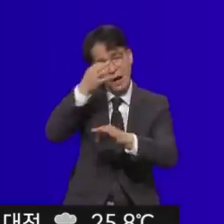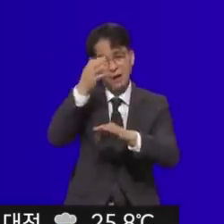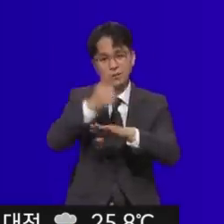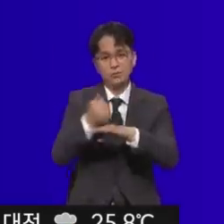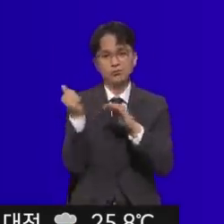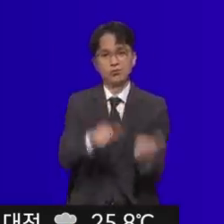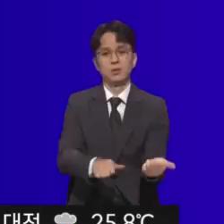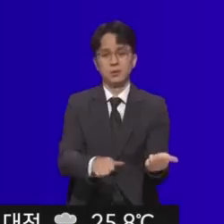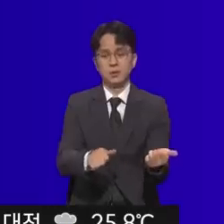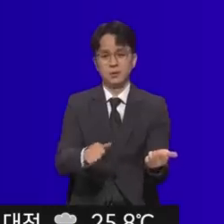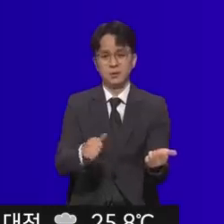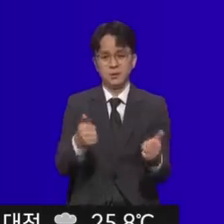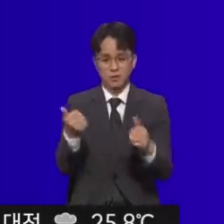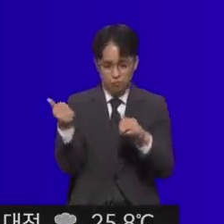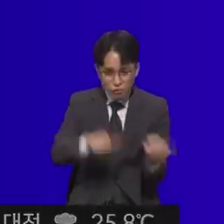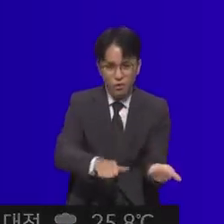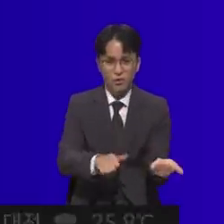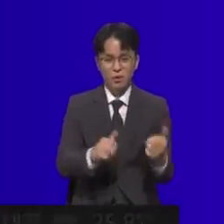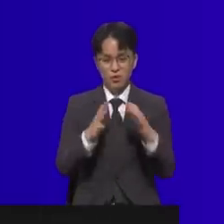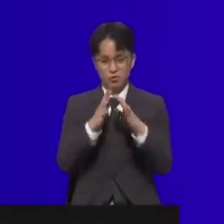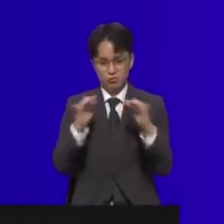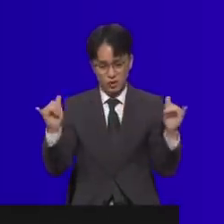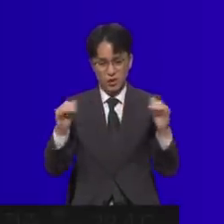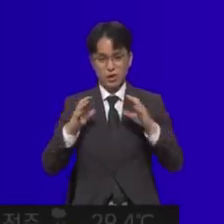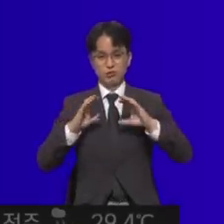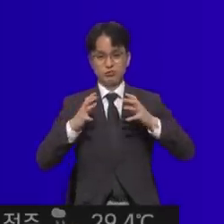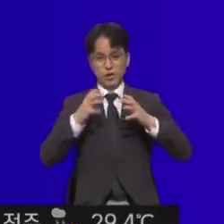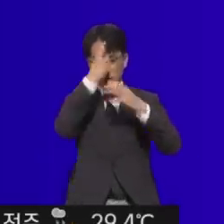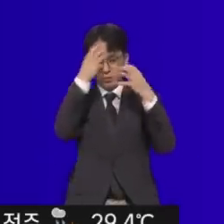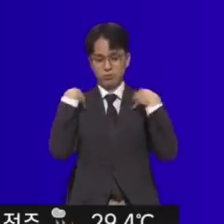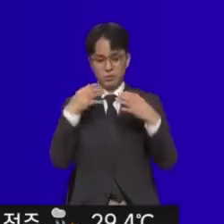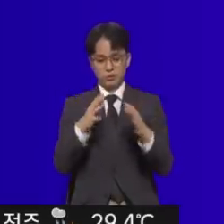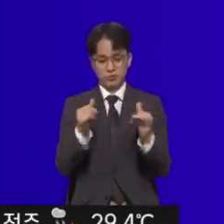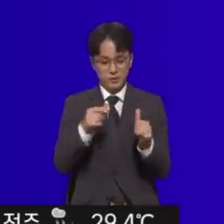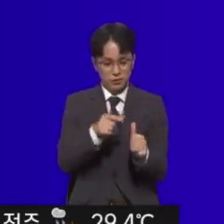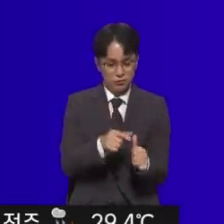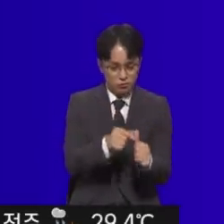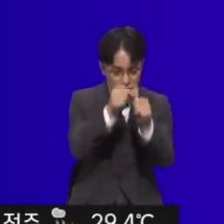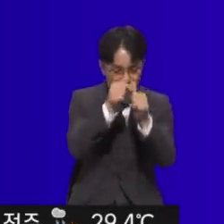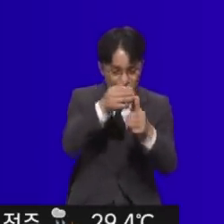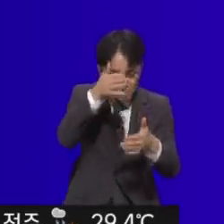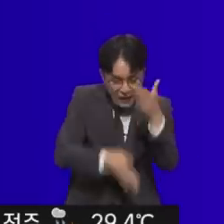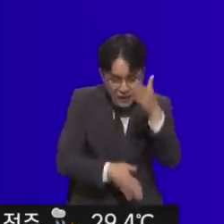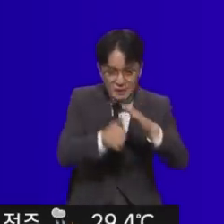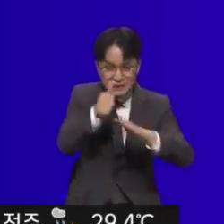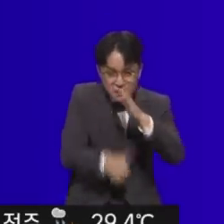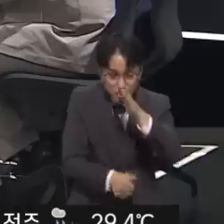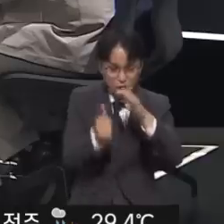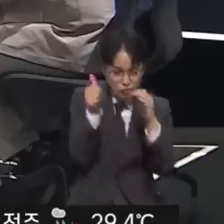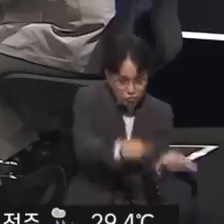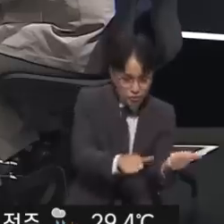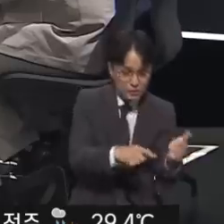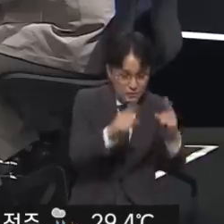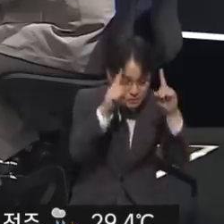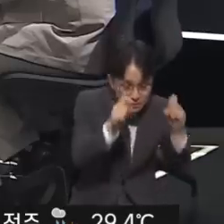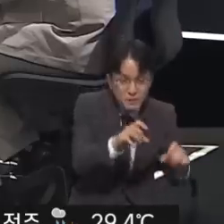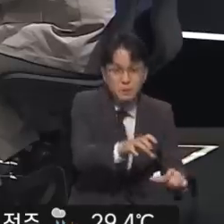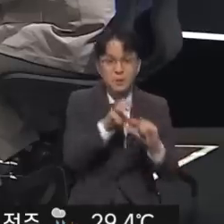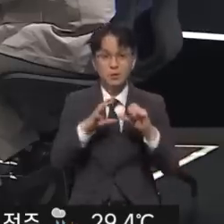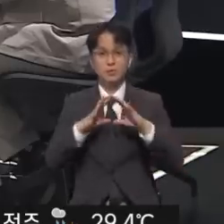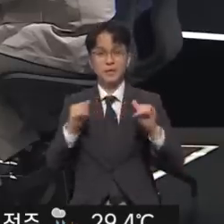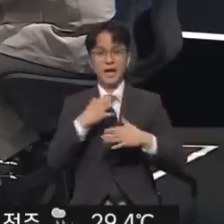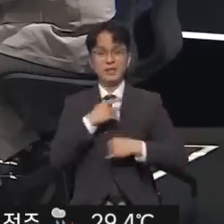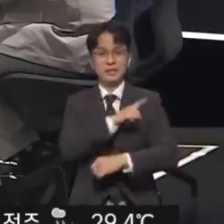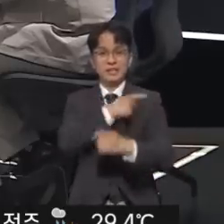목숨을 잃은 현장입니다 그런데 거기에서 가서 지켜보면서 국민 안전이 최우선입니다 저는 전혀 이해가 얘기 안 되는 것은 저는 그 뭐